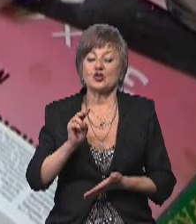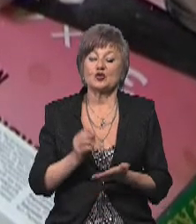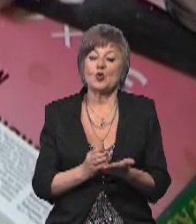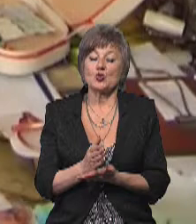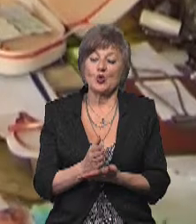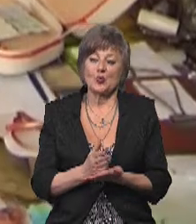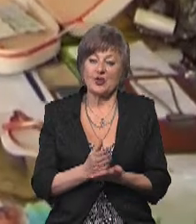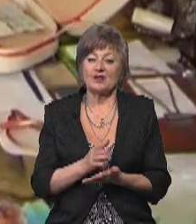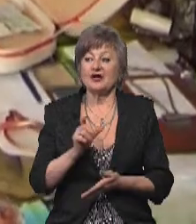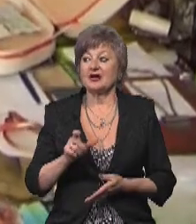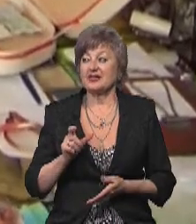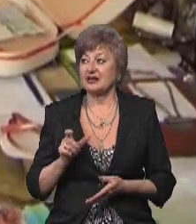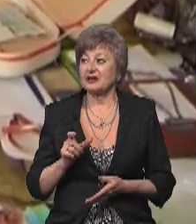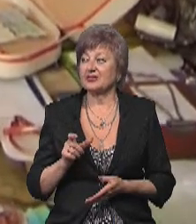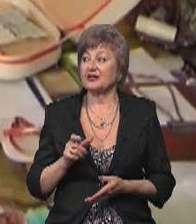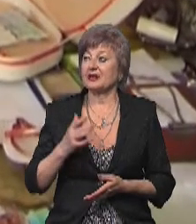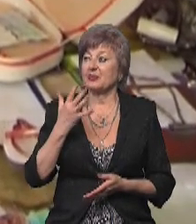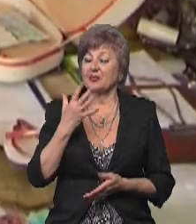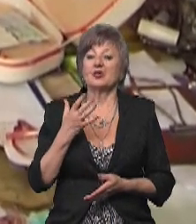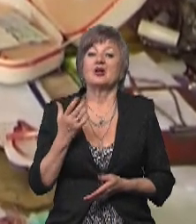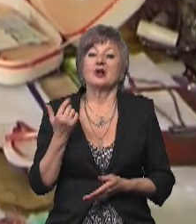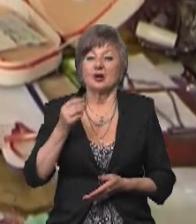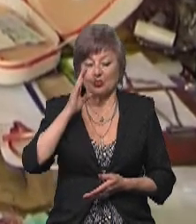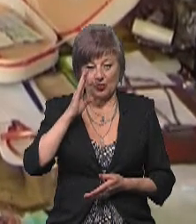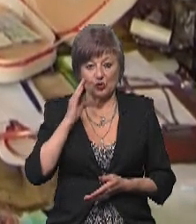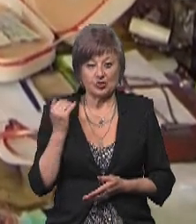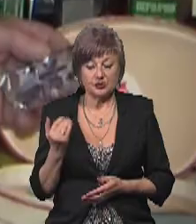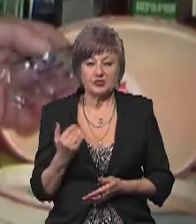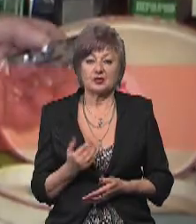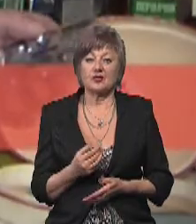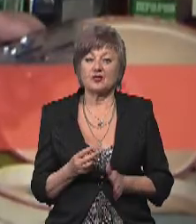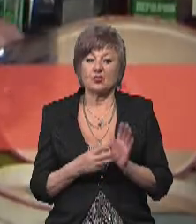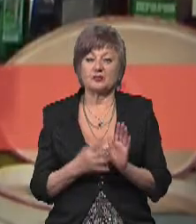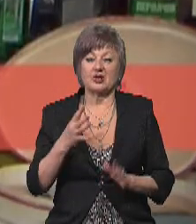обслуговування населення 77-річний Равік Ізмайлович Ахмеров.